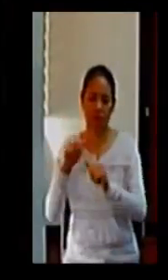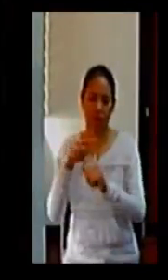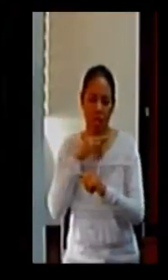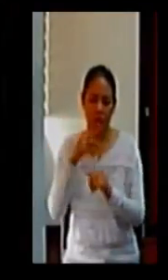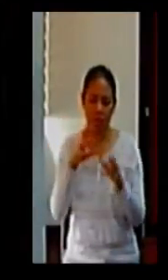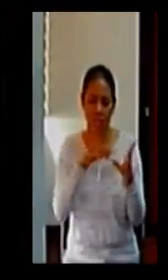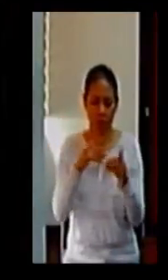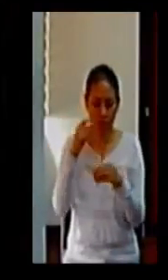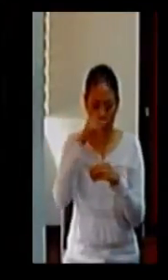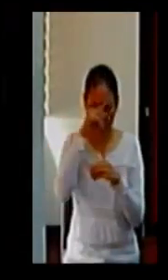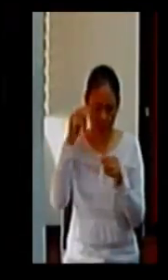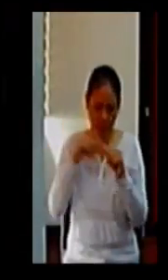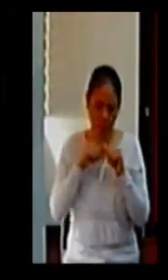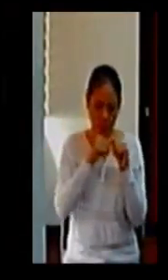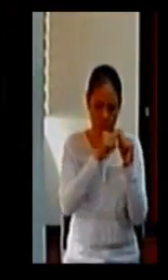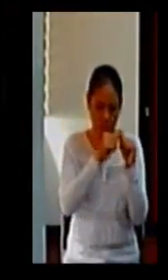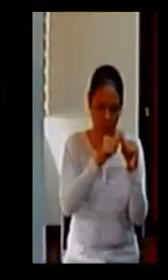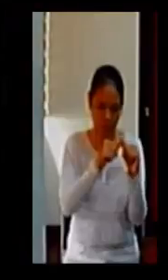pagpatuloy na